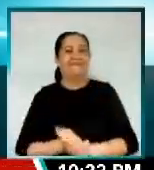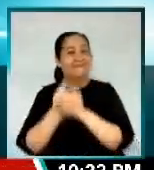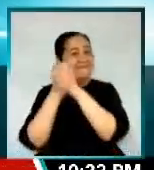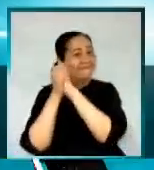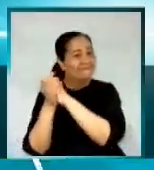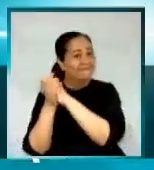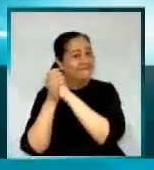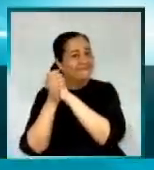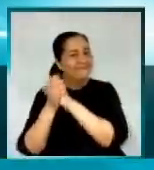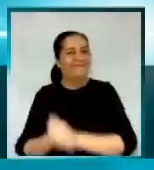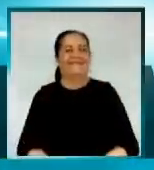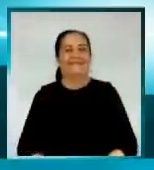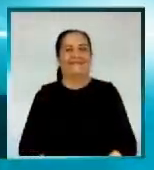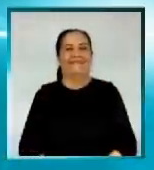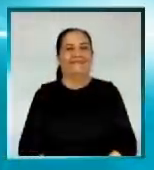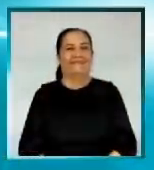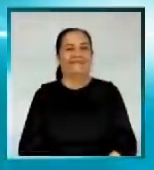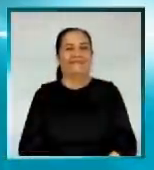Congratulations!